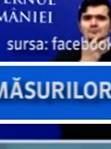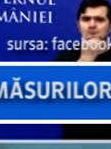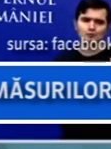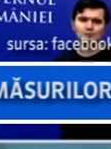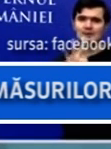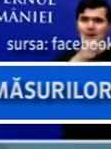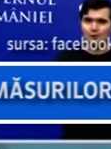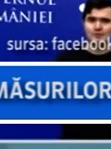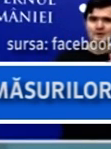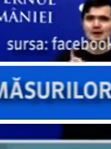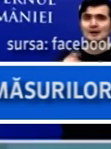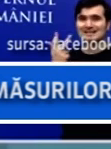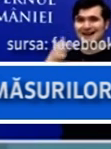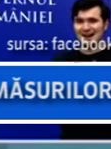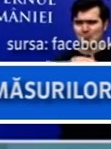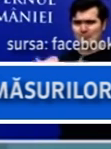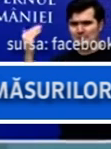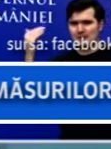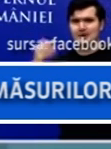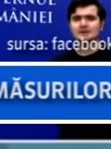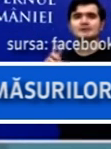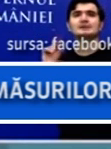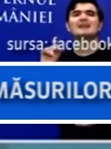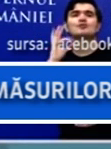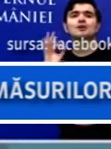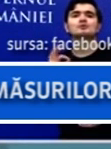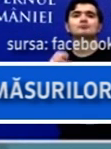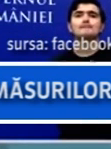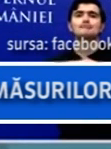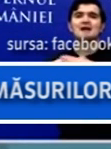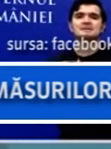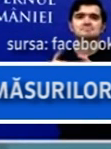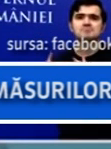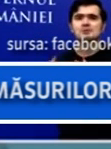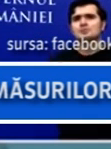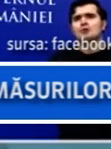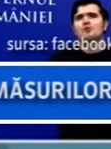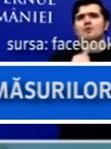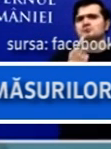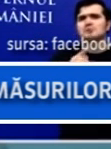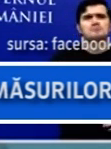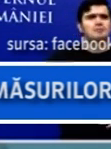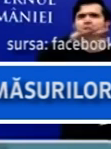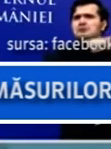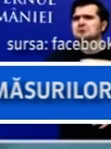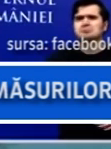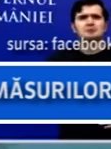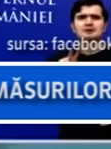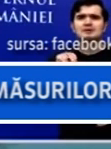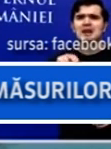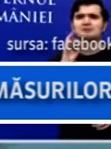și 30% peste 3 la mie. La acest moment putem spune că peste tot rămâne